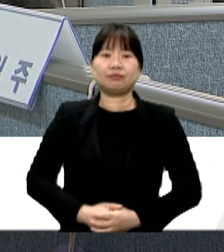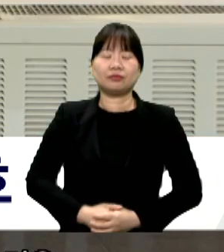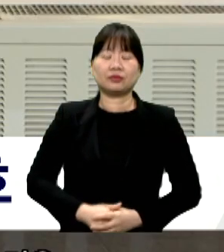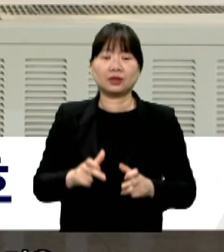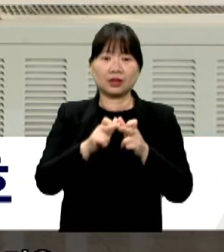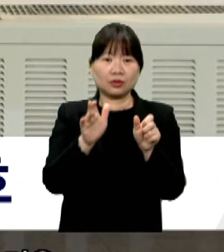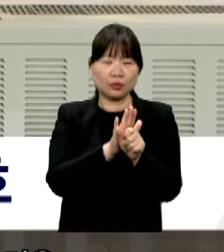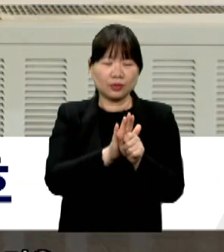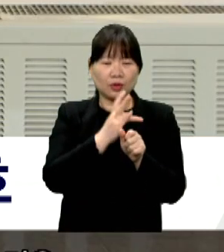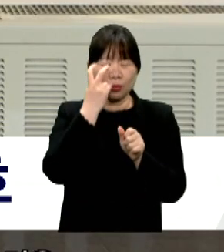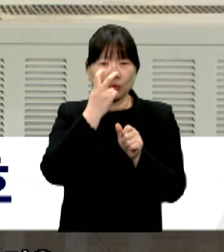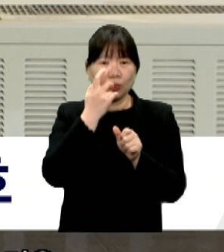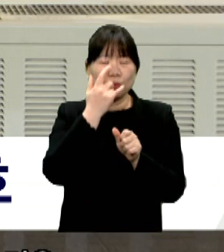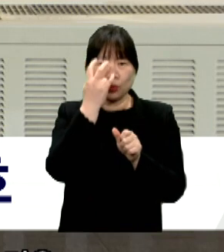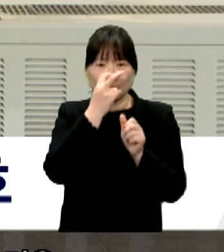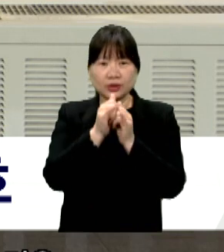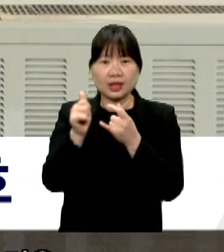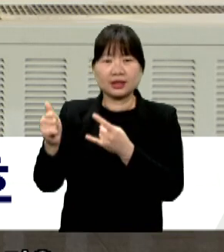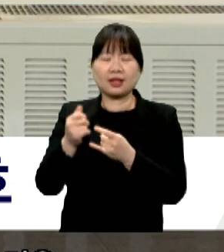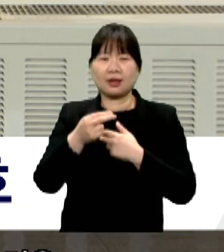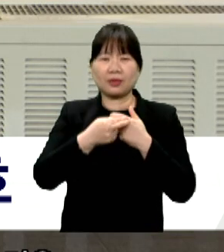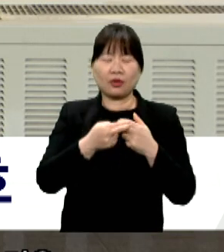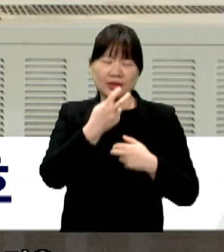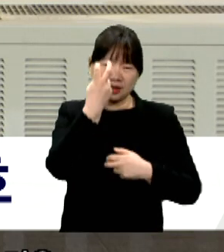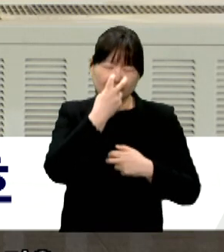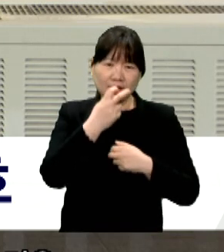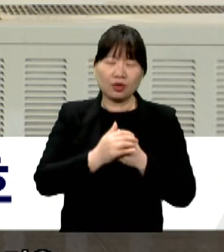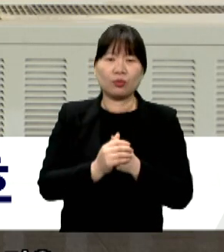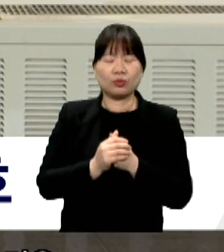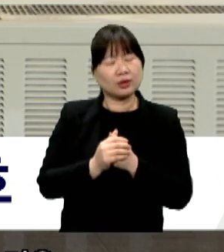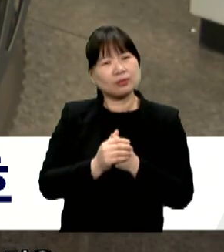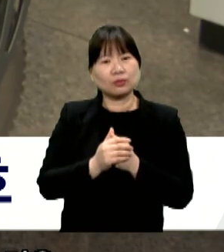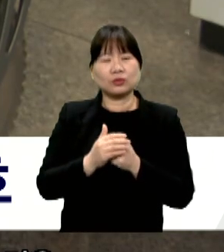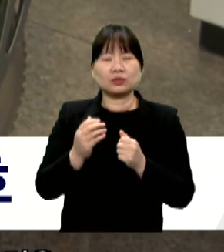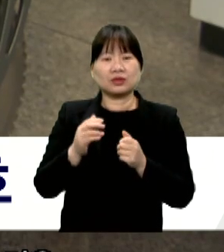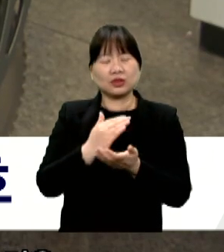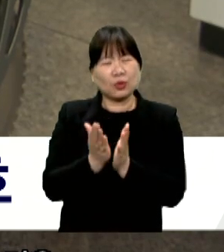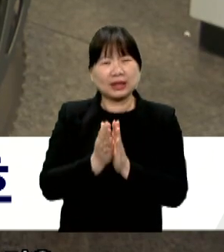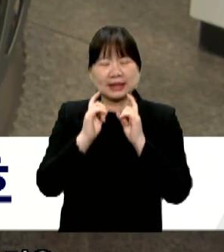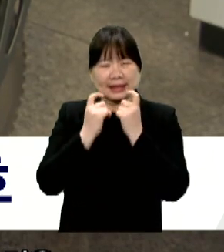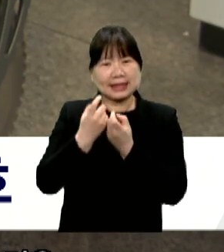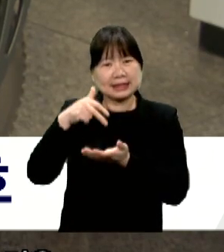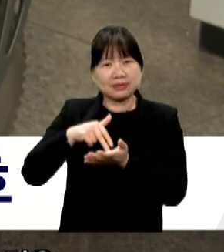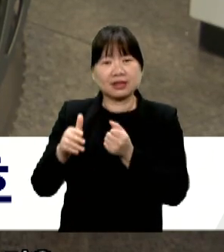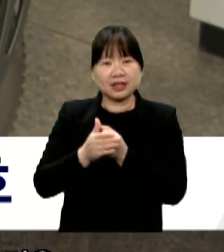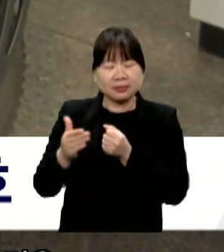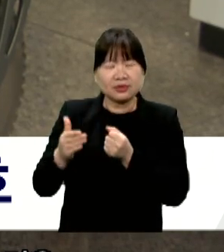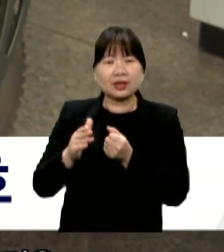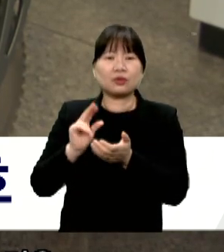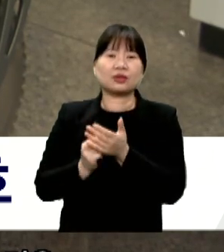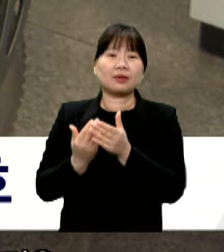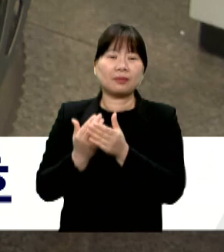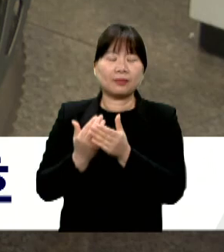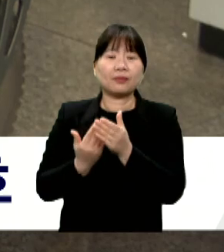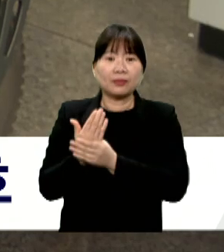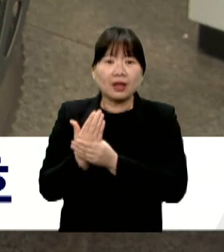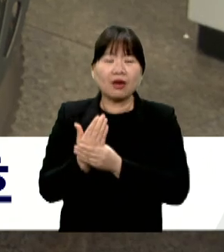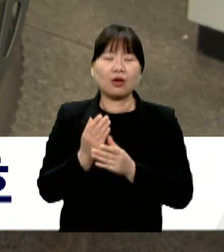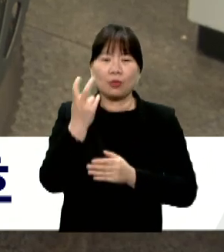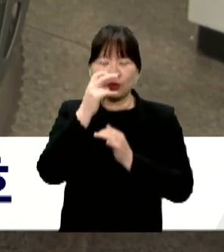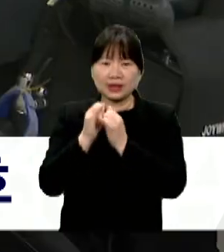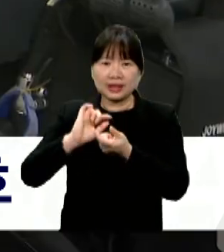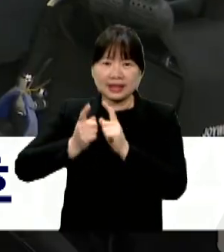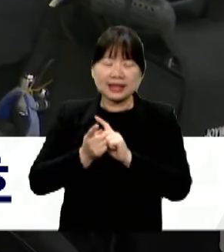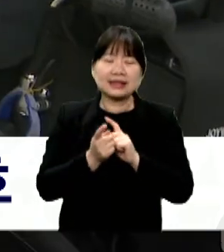했습니다. 장애인을 돌보는 보호자에게 병원 진료나 입원 경조사 등 예상치 못한 사유가 생길 경우